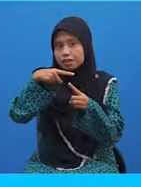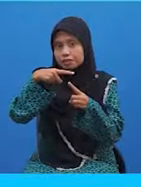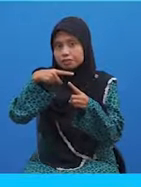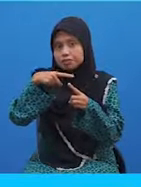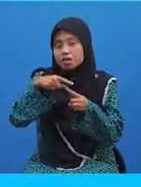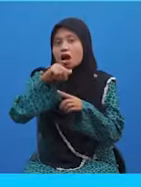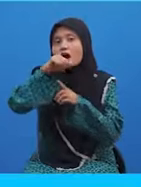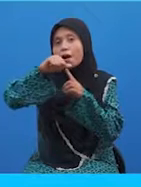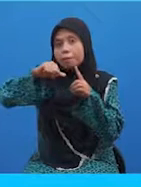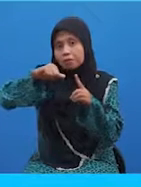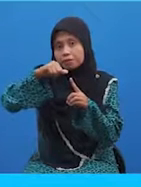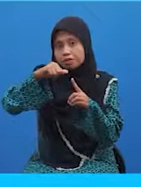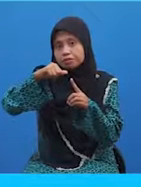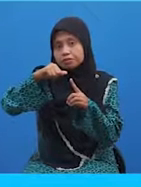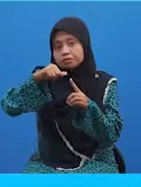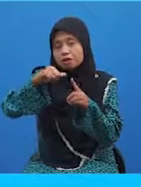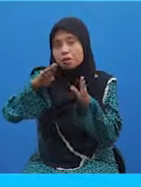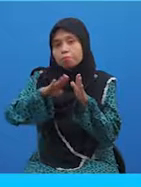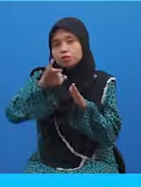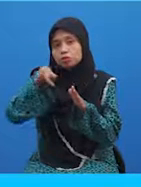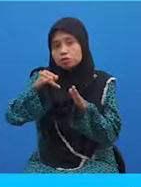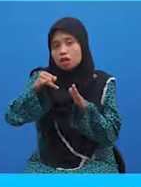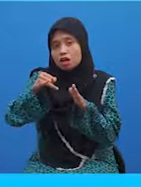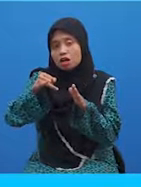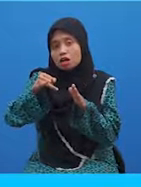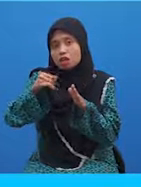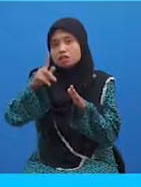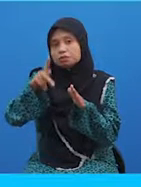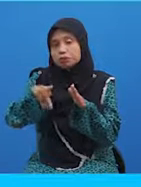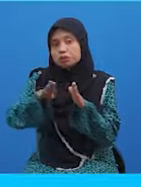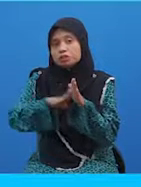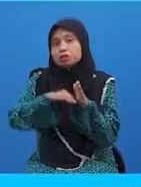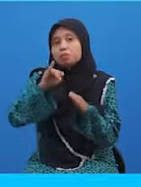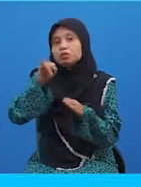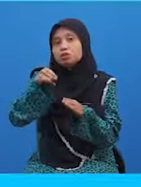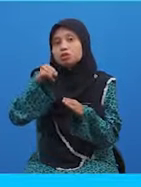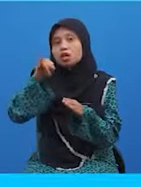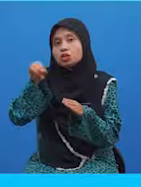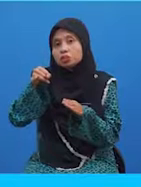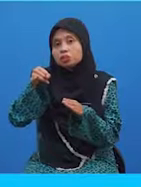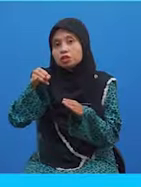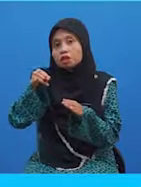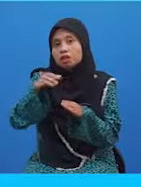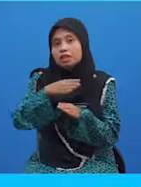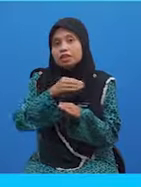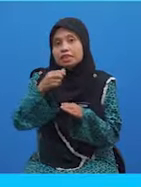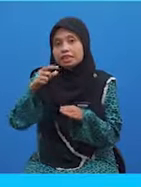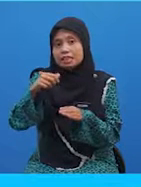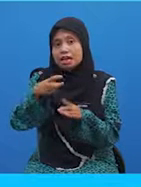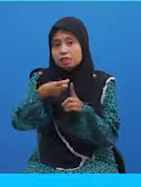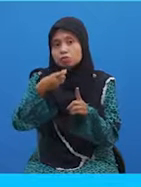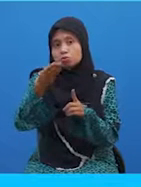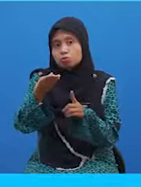sepatutnya apabila. Berjuta, sepatutnya berjuta-juta. Dan darimu,